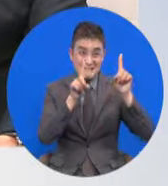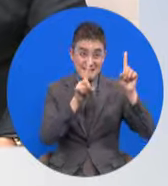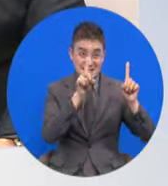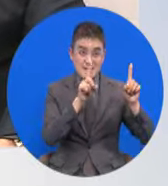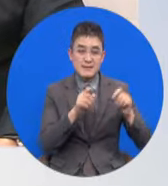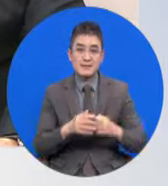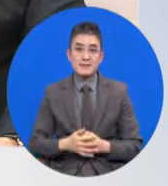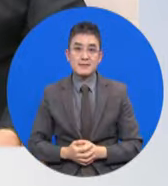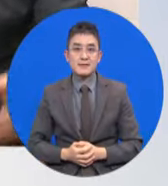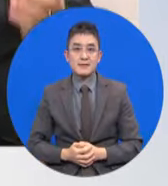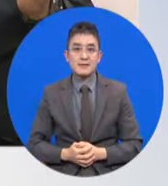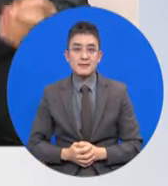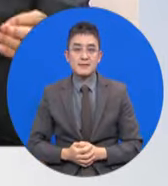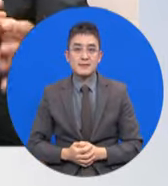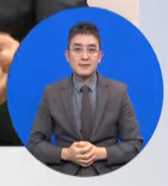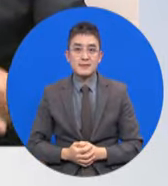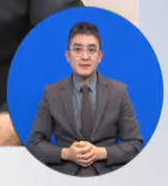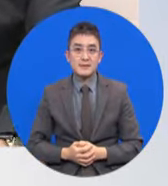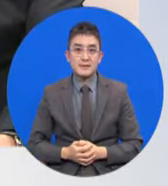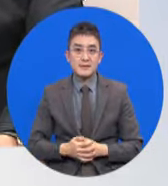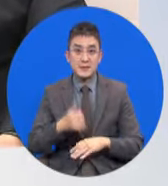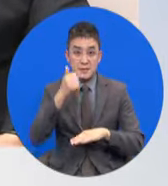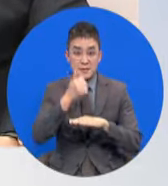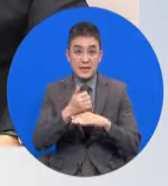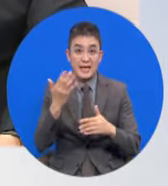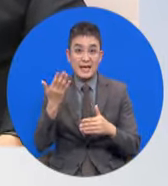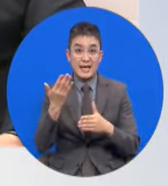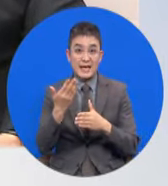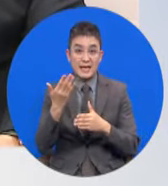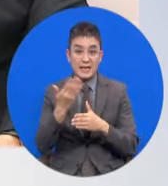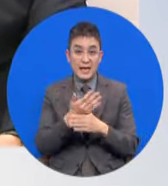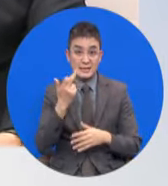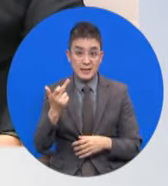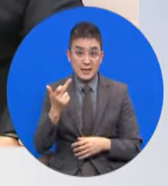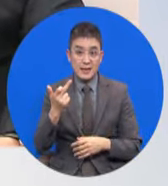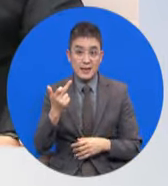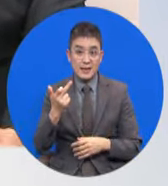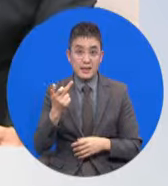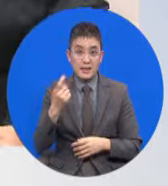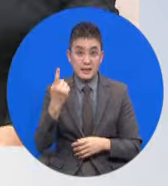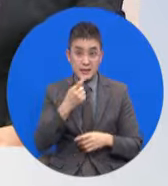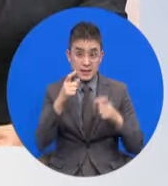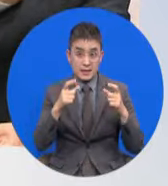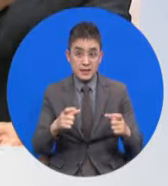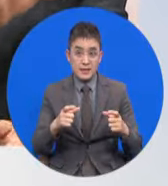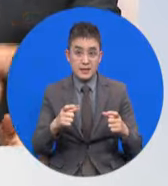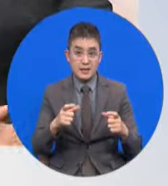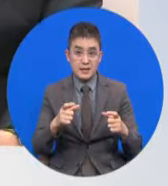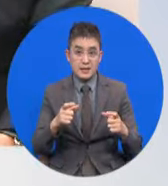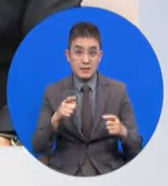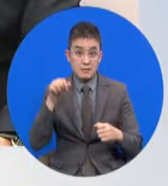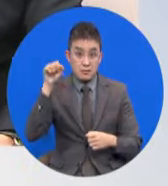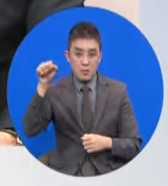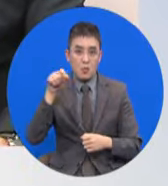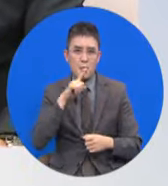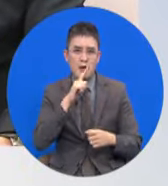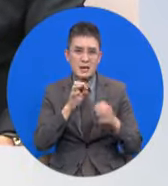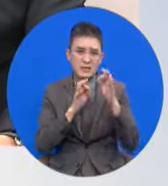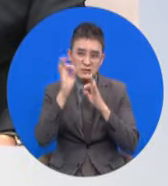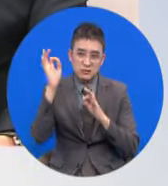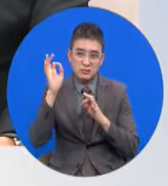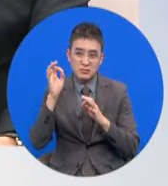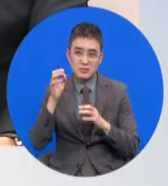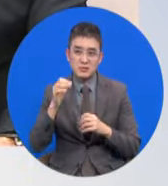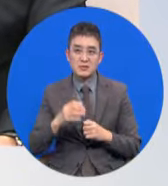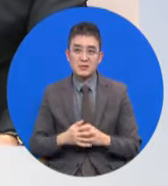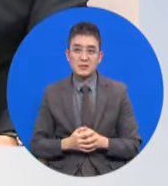근데 막바지에서 양산갑의 윤영석 후보가 이리 지나가면서 했던 그런 어떤 말실수